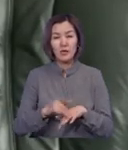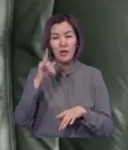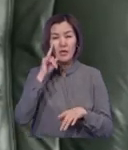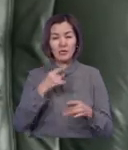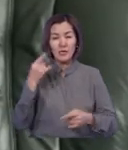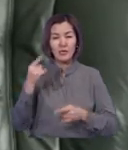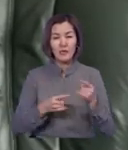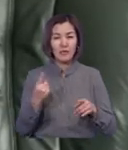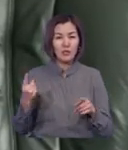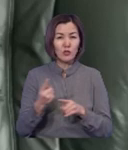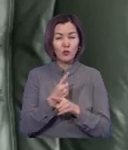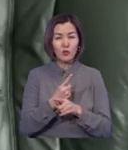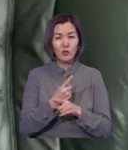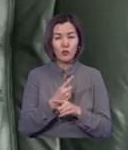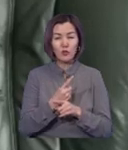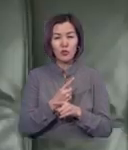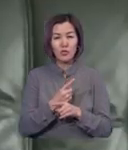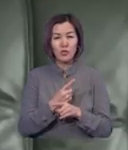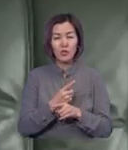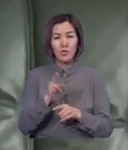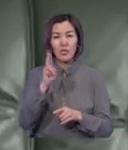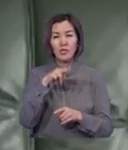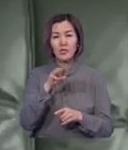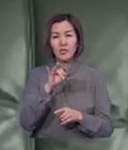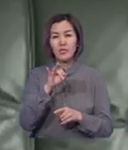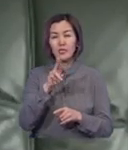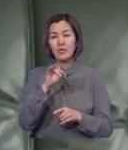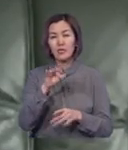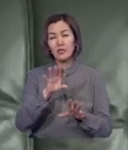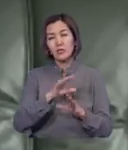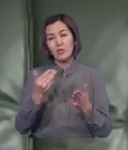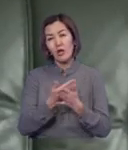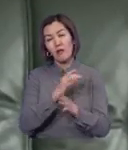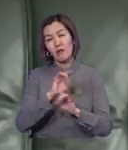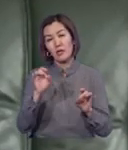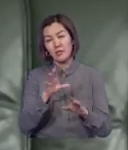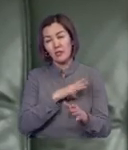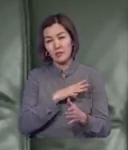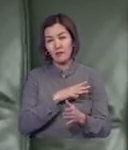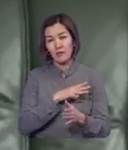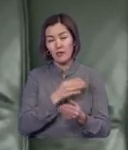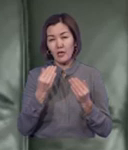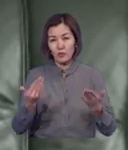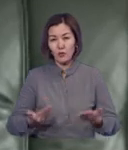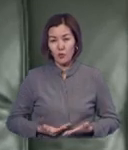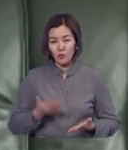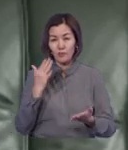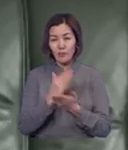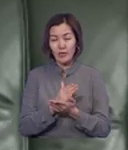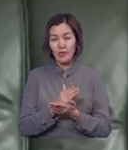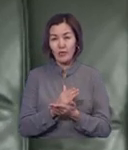телевизиясының тұңғыш қарлығаш дикторы ғой. Қазір көзі тірі Сара Омар Хатшаева деген апамыз